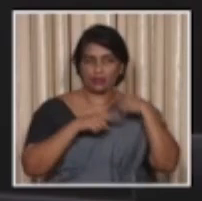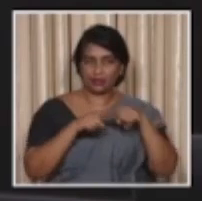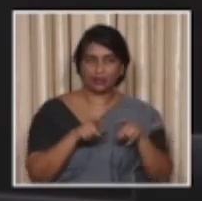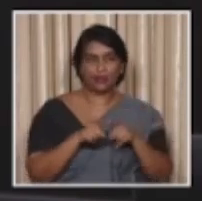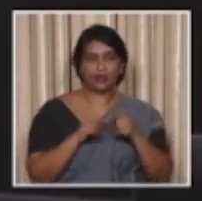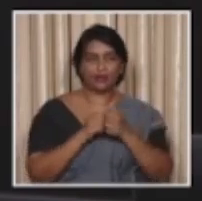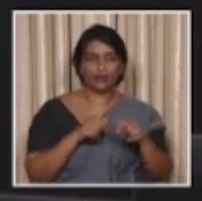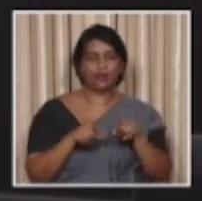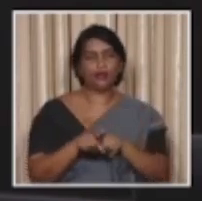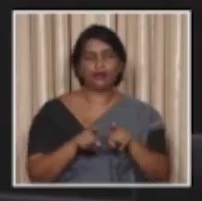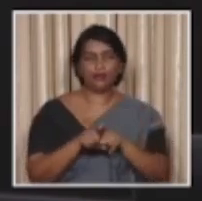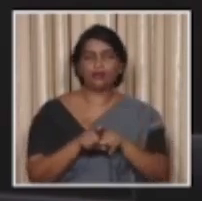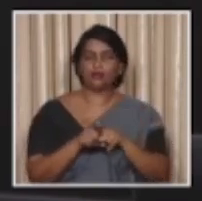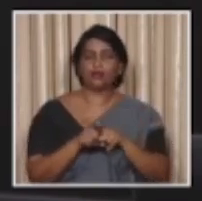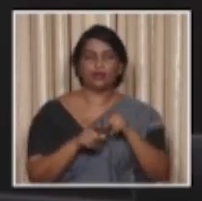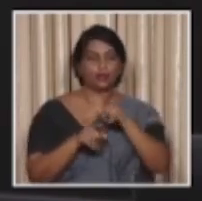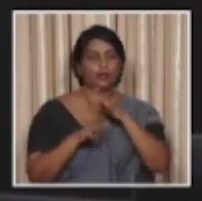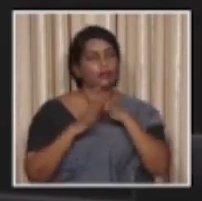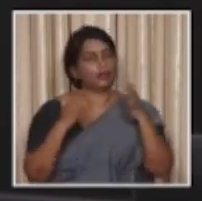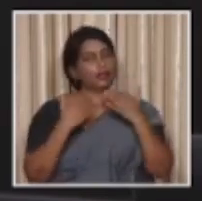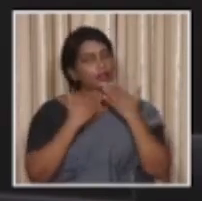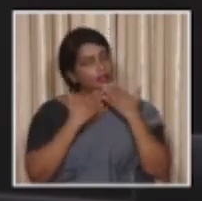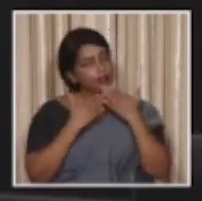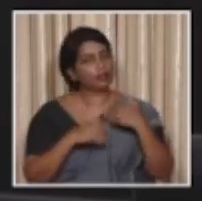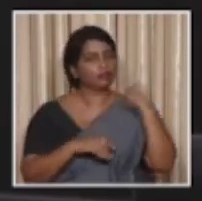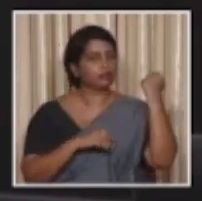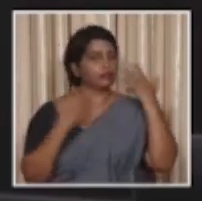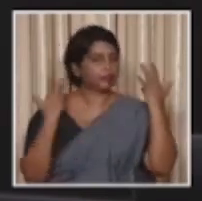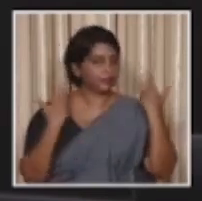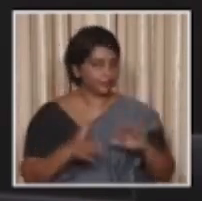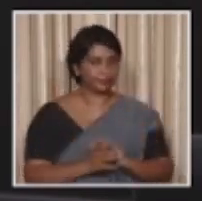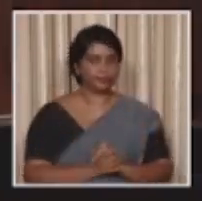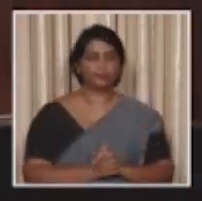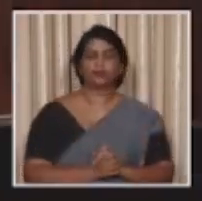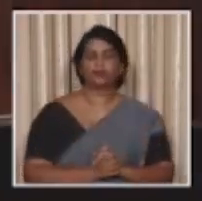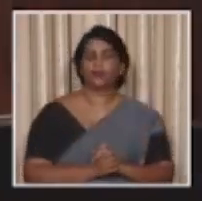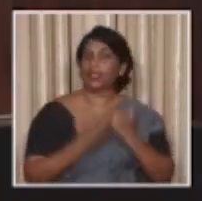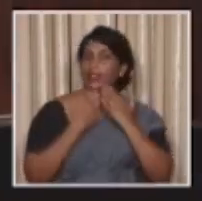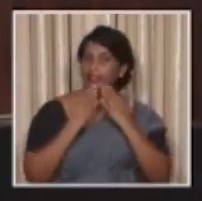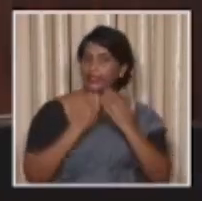තියෙන බව මතක් කරමින් ඔබතුමාට ස්තුතිවන්ත වෙමින් මම කතාව මෙතකින් අවසන් කරනවා. ස්තුතියි.